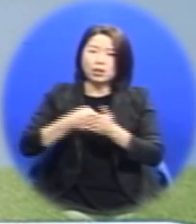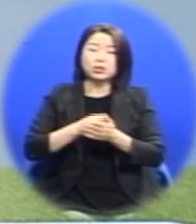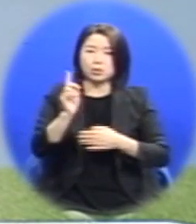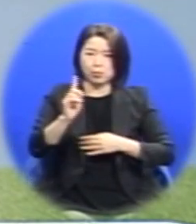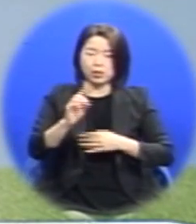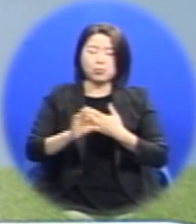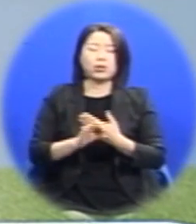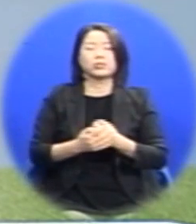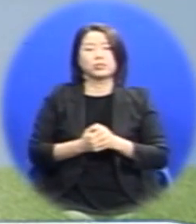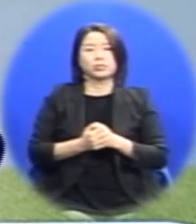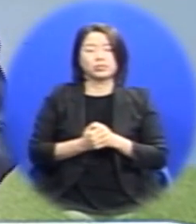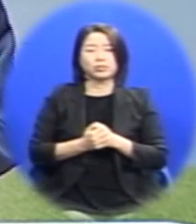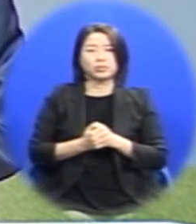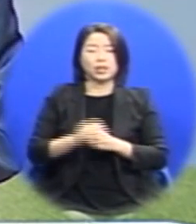것입니다.